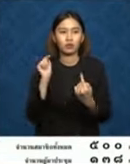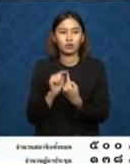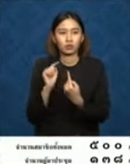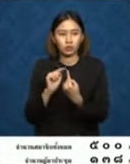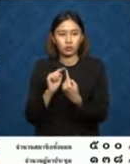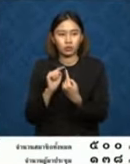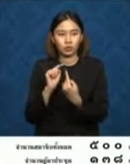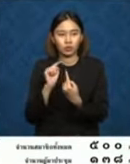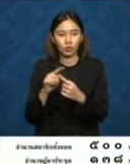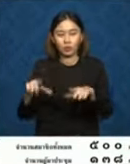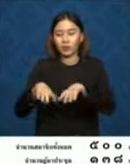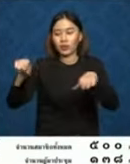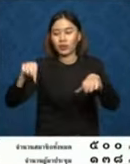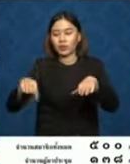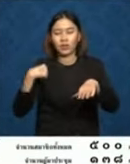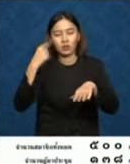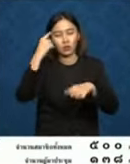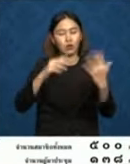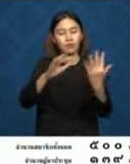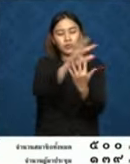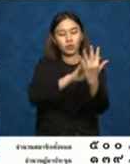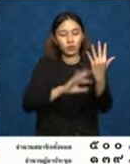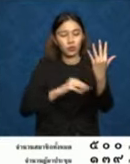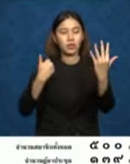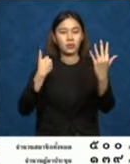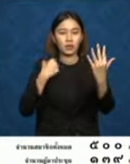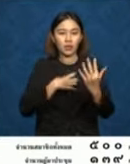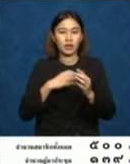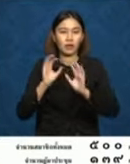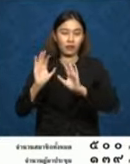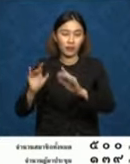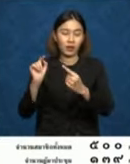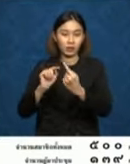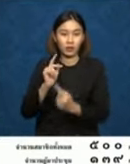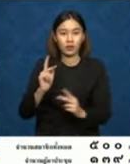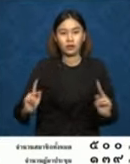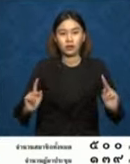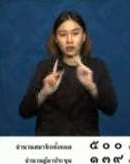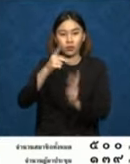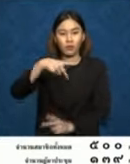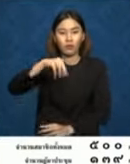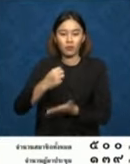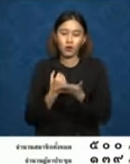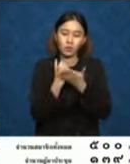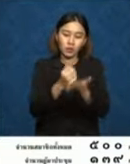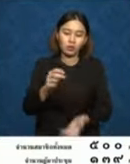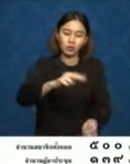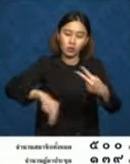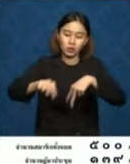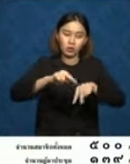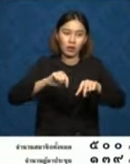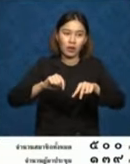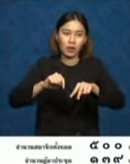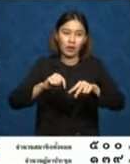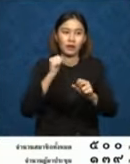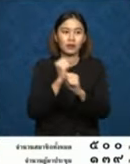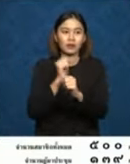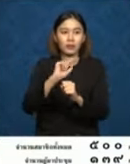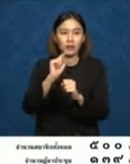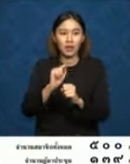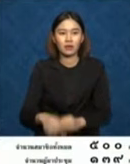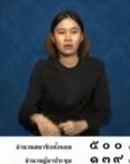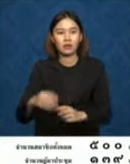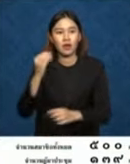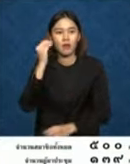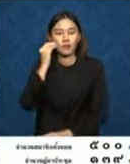3หรือ2พื้นที่น่าจะมีทั่วประเทศเลยนะครับก็อยากที่จะฝากให้ทางพม.เนี่ยครับช่วยเข้ามาดูหรืออย่างน้อยเนี่ยก็สร้างเป็นที่อยู่ชั่